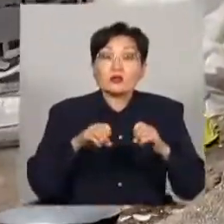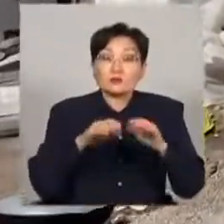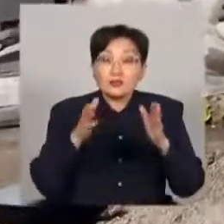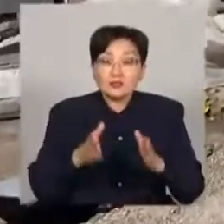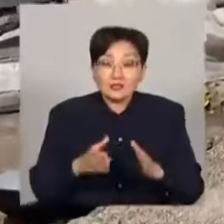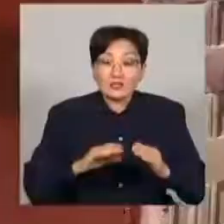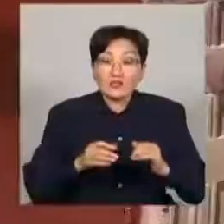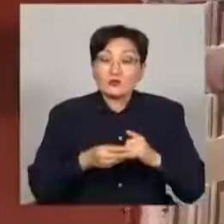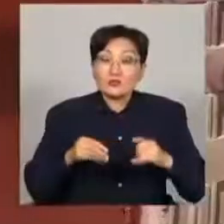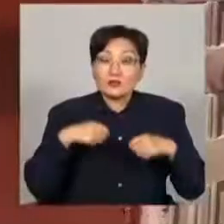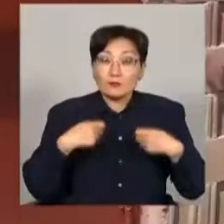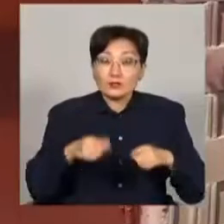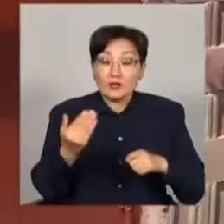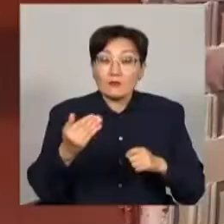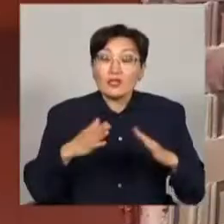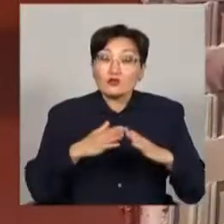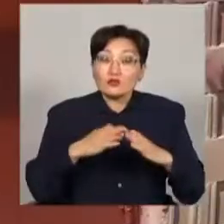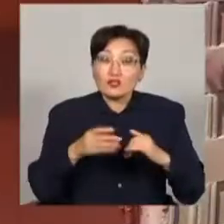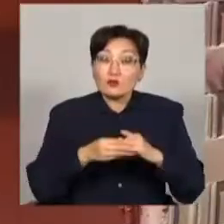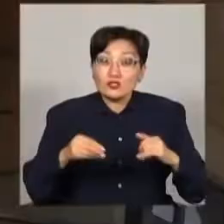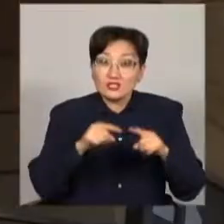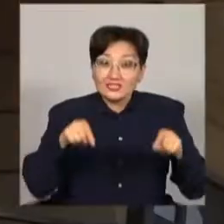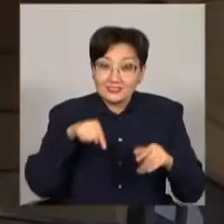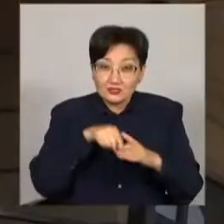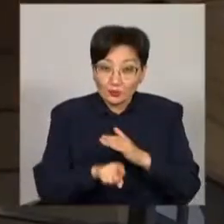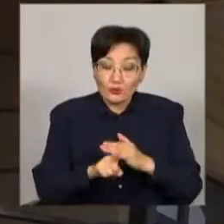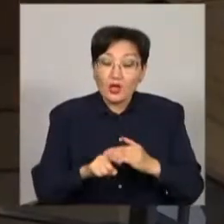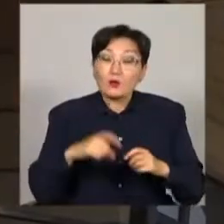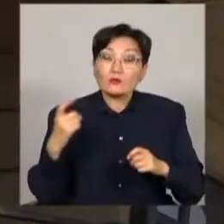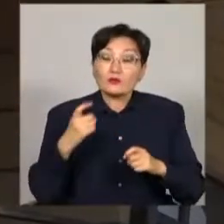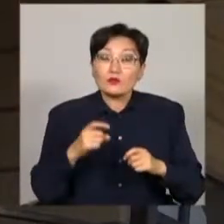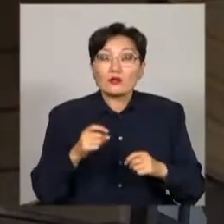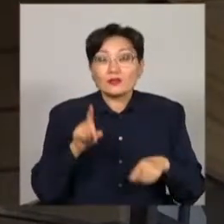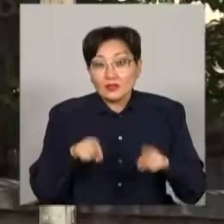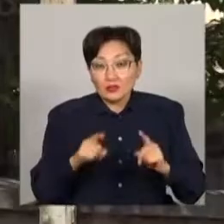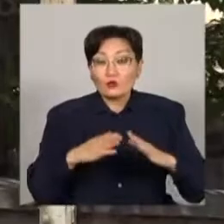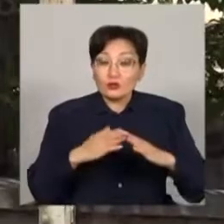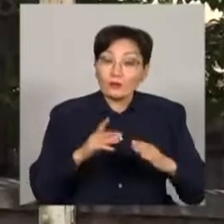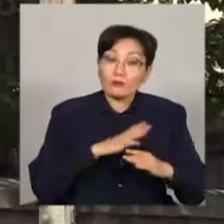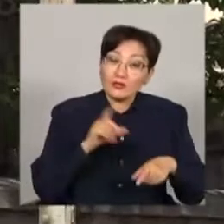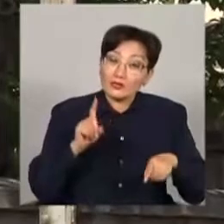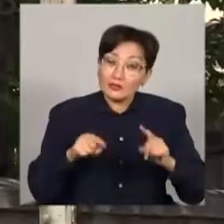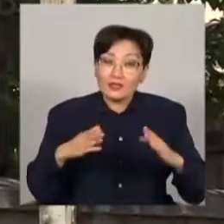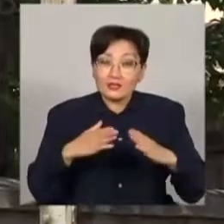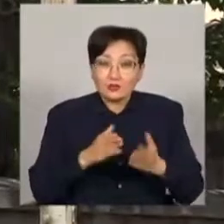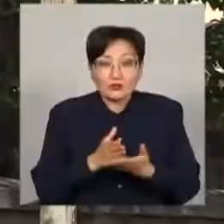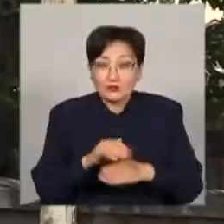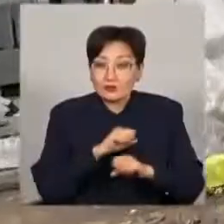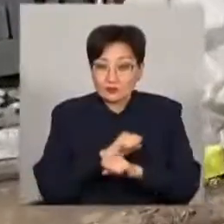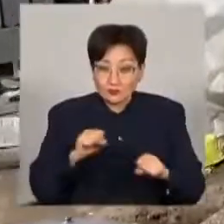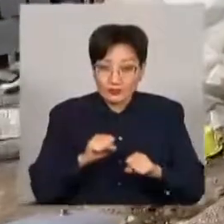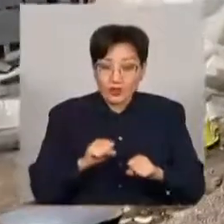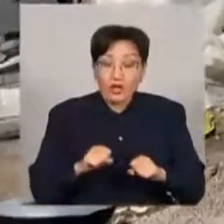кезінде жер сатылғанда мына үйдің учаскесіне өтіп кеткен, ал оның қожайыны бірде үйде болмайды, бірде кіруге рұқсат бермейді деген.